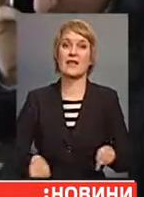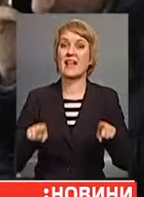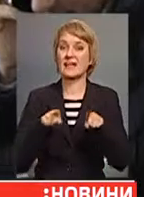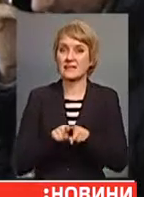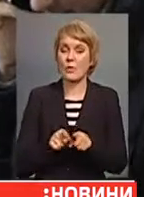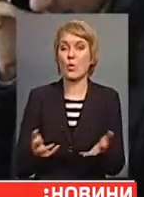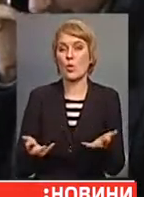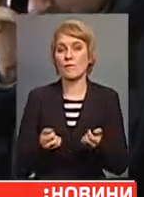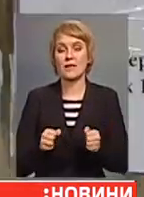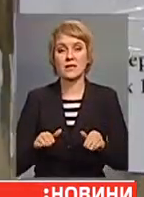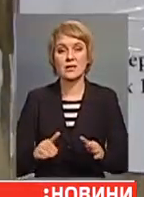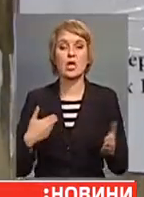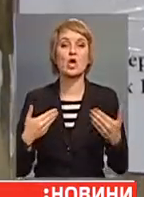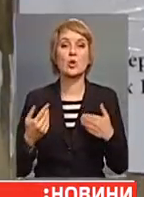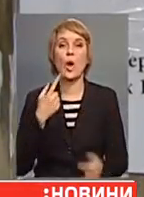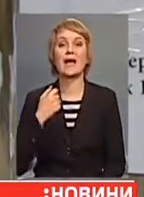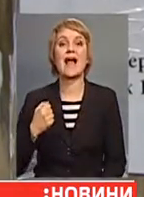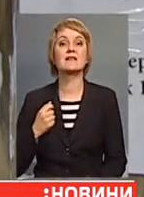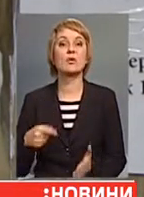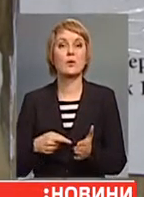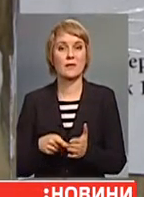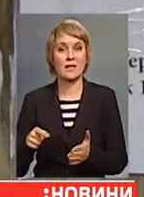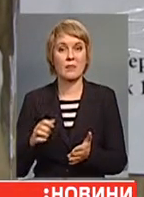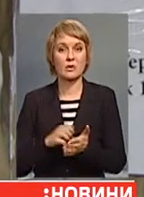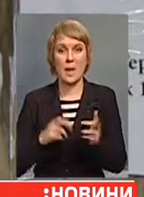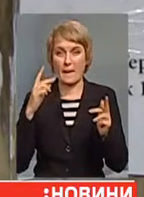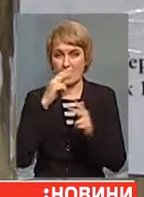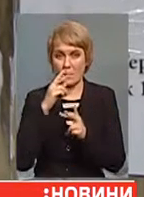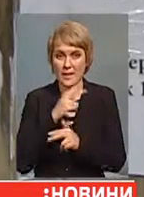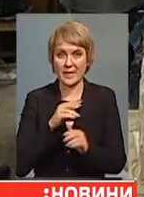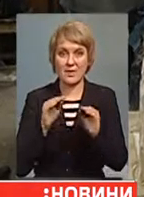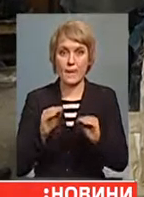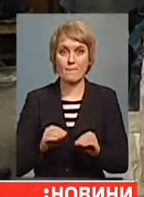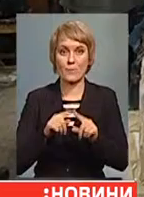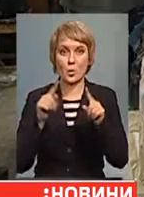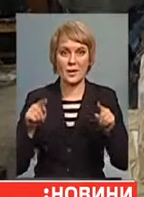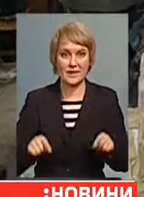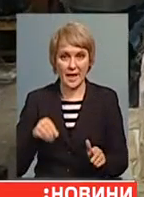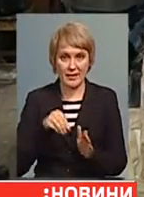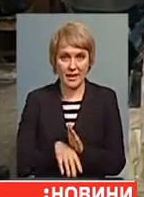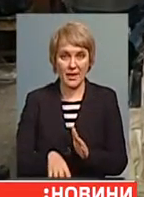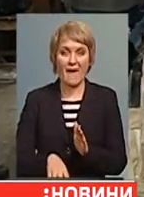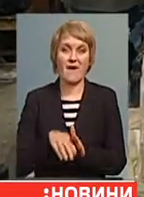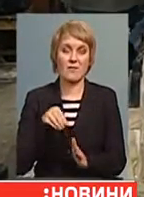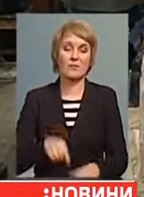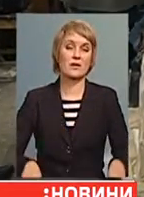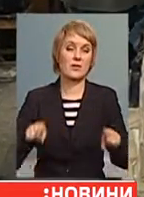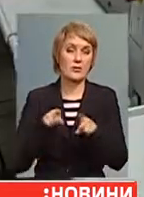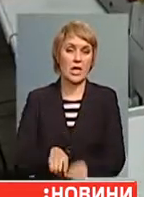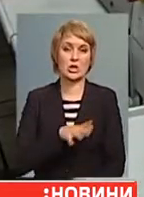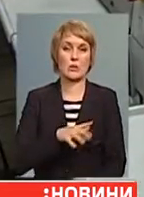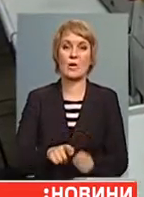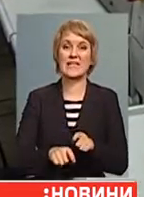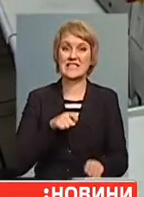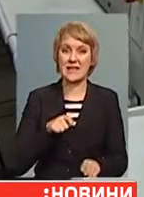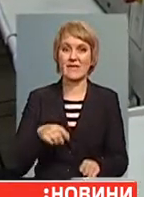має ухвалити рішення щодо Красноармійська, де через помилки в бюлетенях вибори теж не відбулися. Зрив виборів у